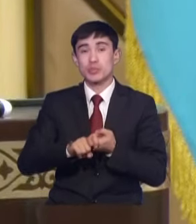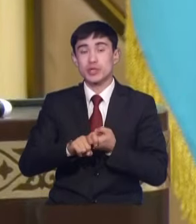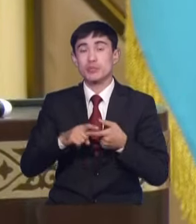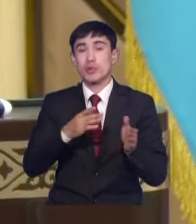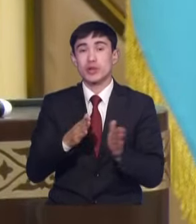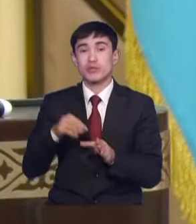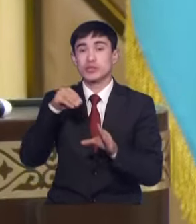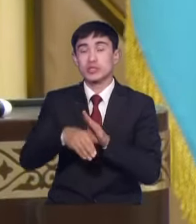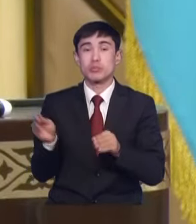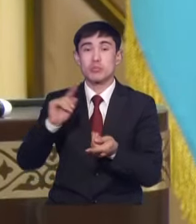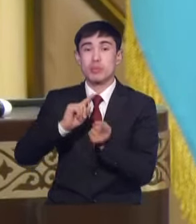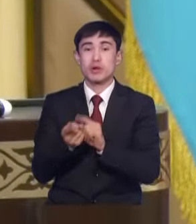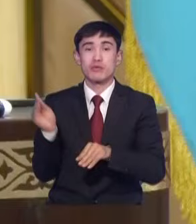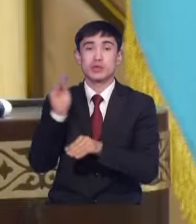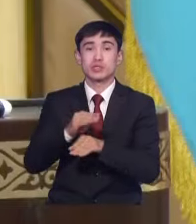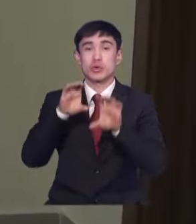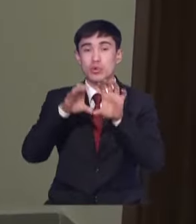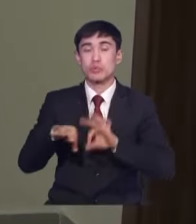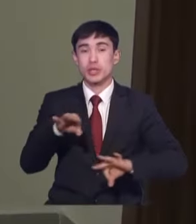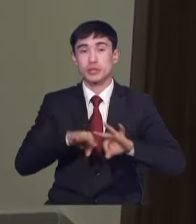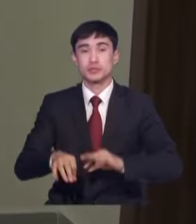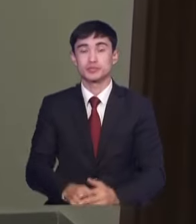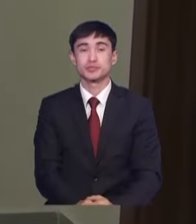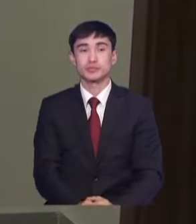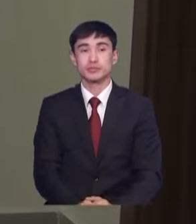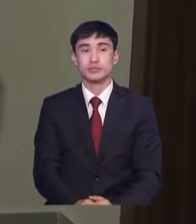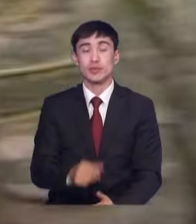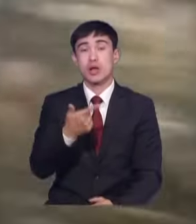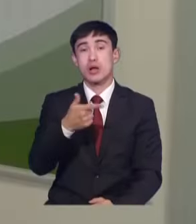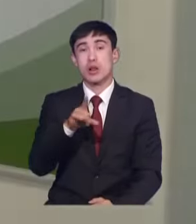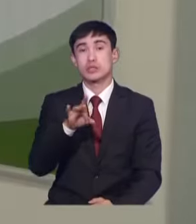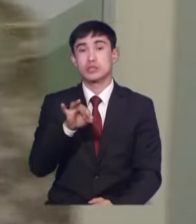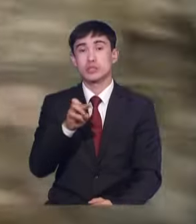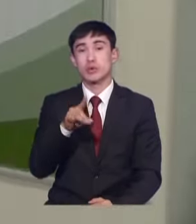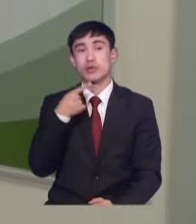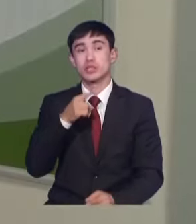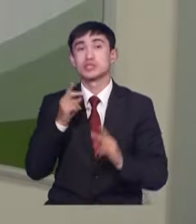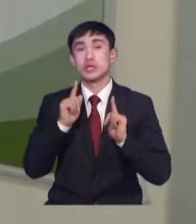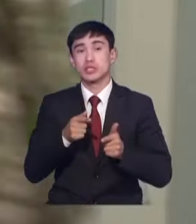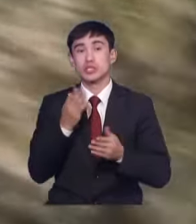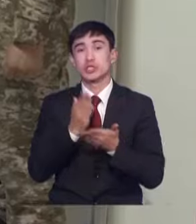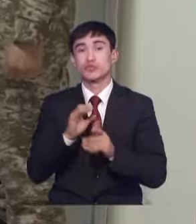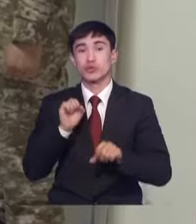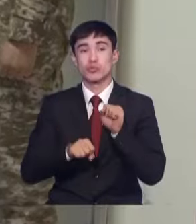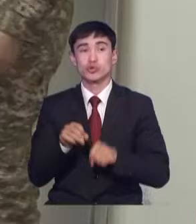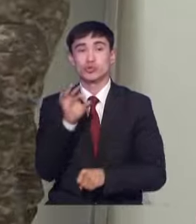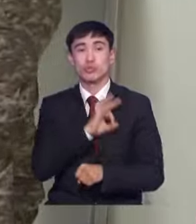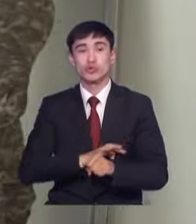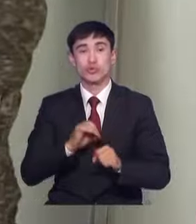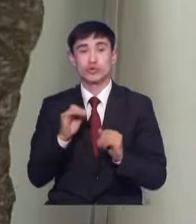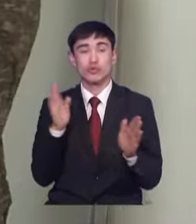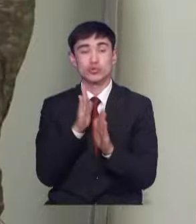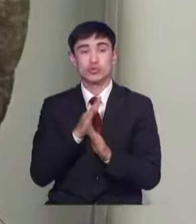порядок внесения поправок в данный законопроект как отметил галиаскар Сарыбаев это соглашение учитывает возможность использования